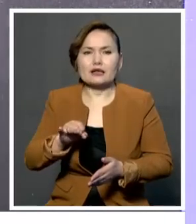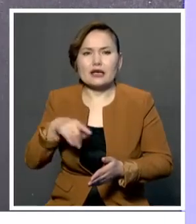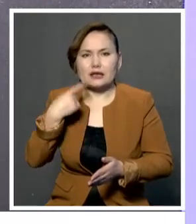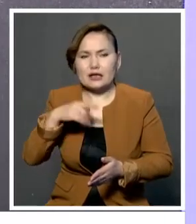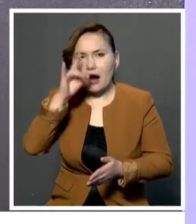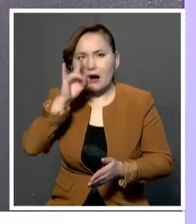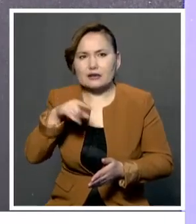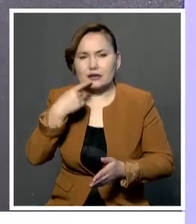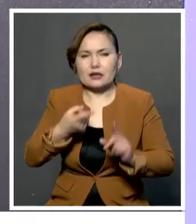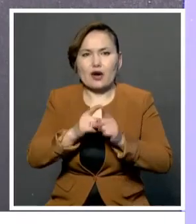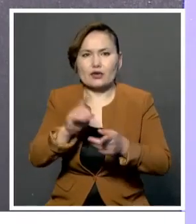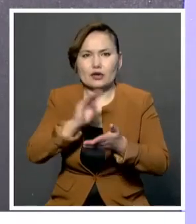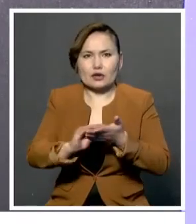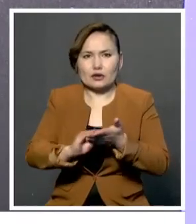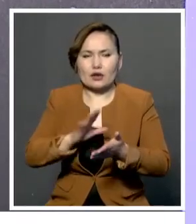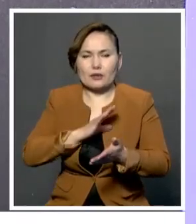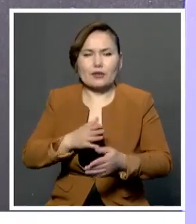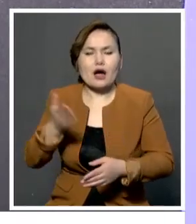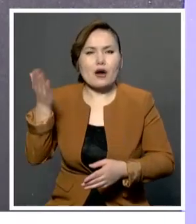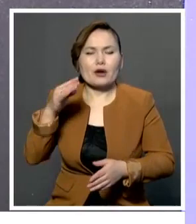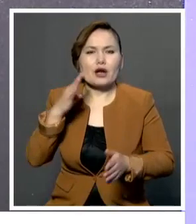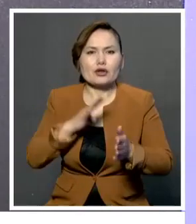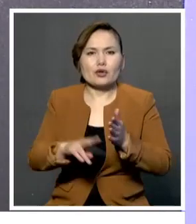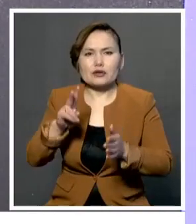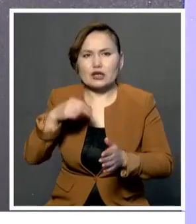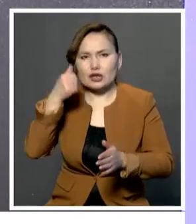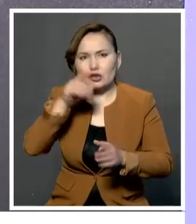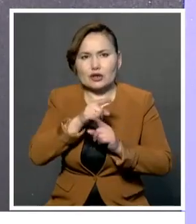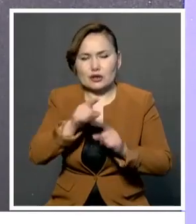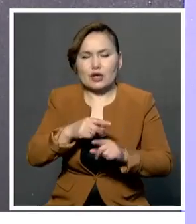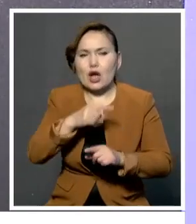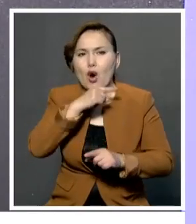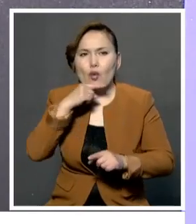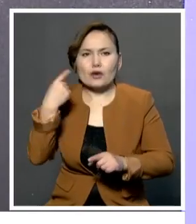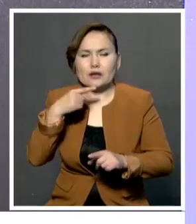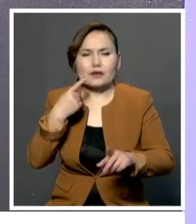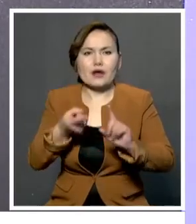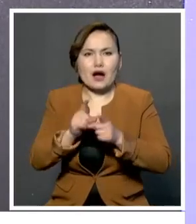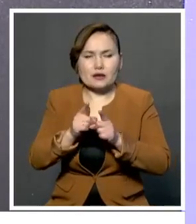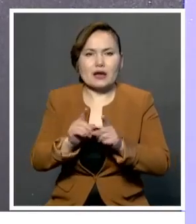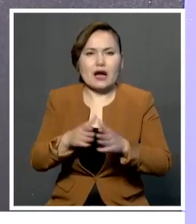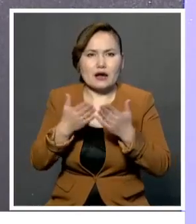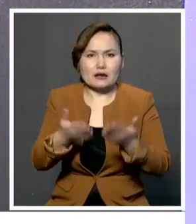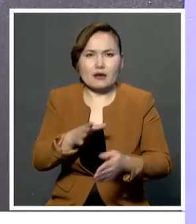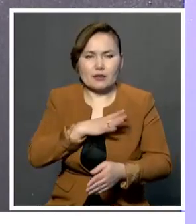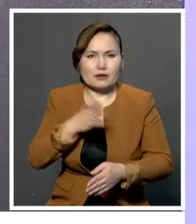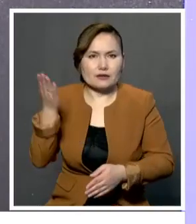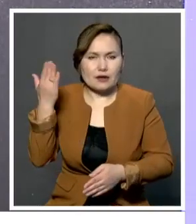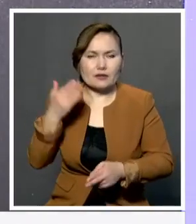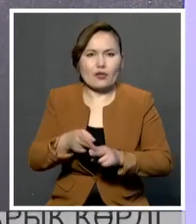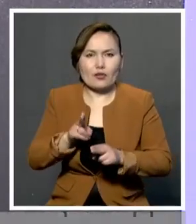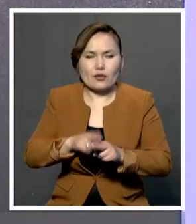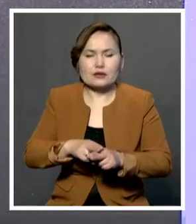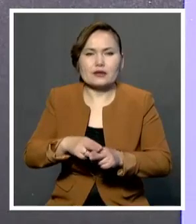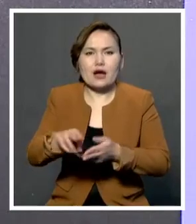тұңғыш рет түсіріліп отыр. Бұрын 92 жылдары орыс тілінен аударылған нұсқасы болған. Түпнұсқадан